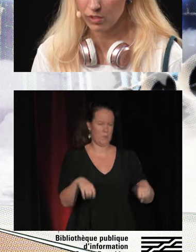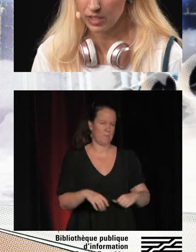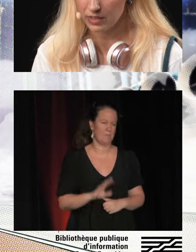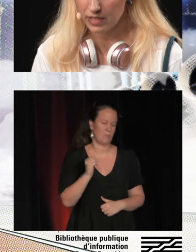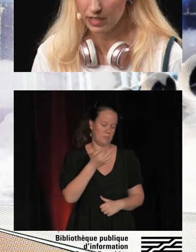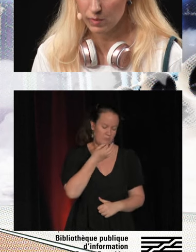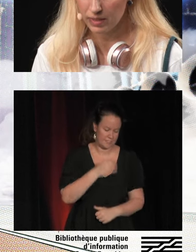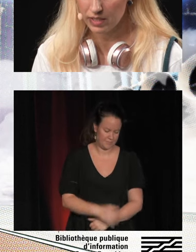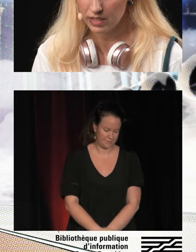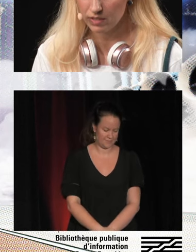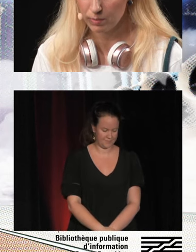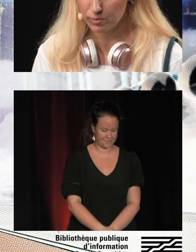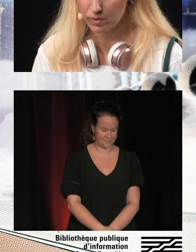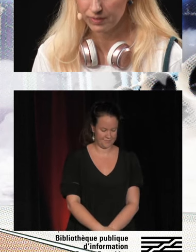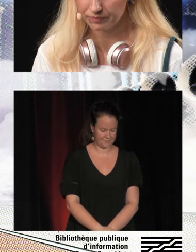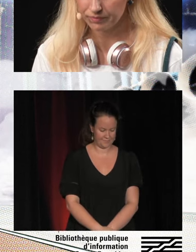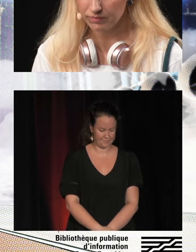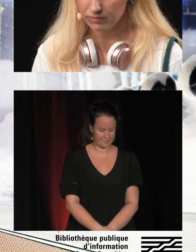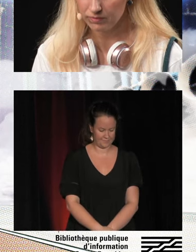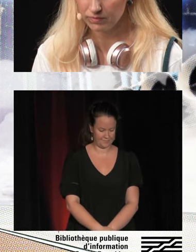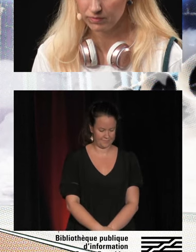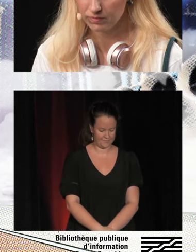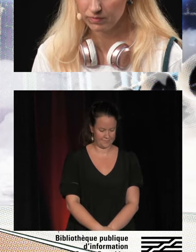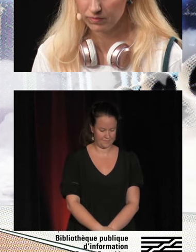voilà, là j'ai gardé ça exprès. Là.